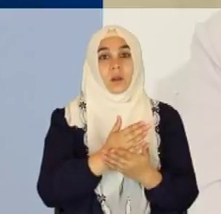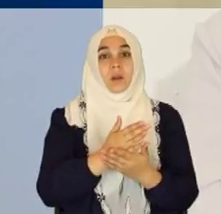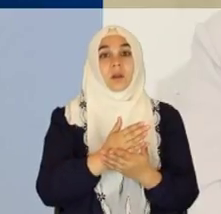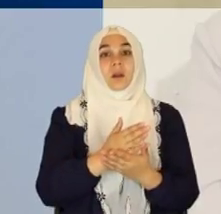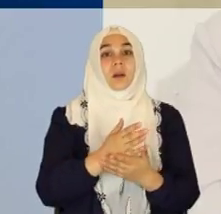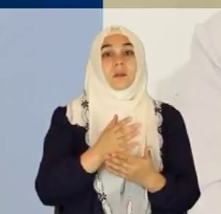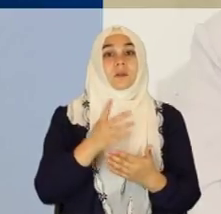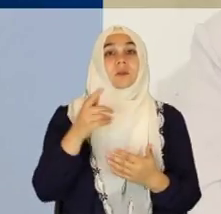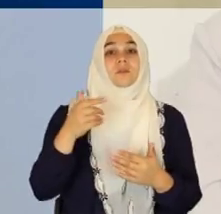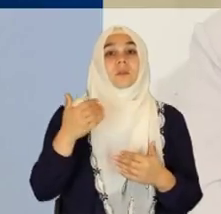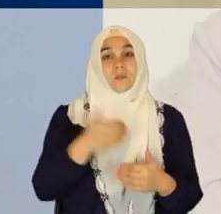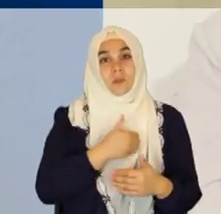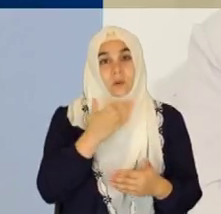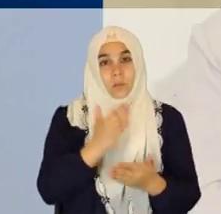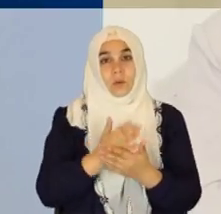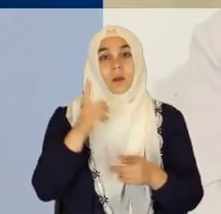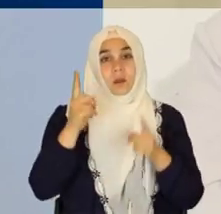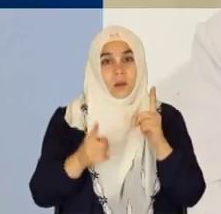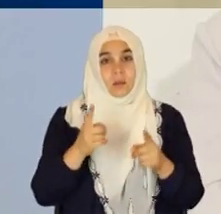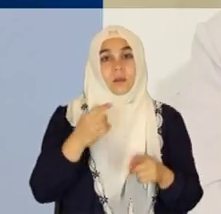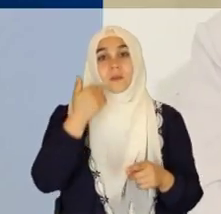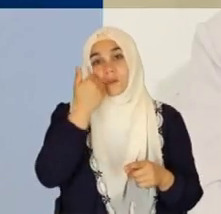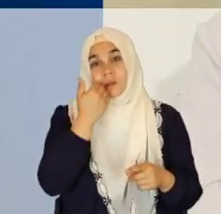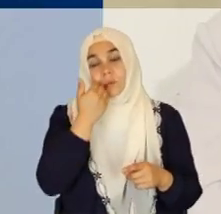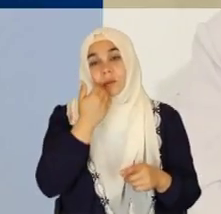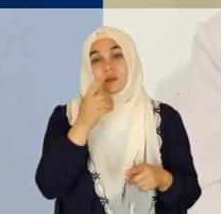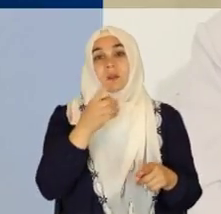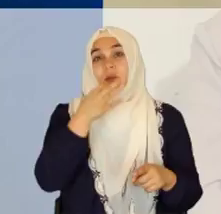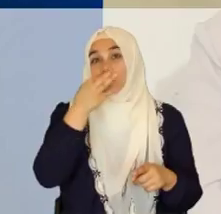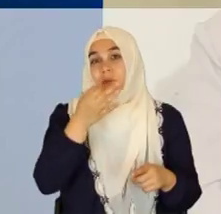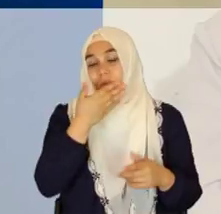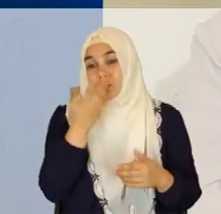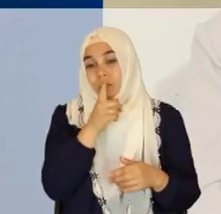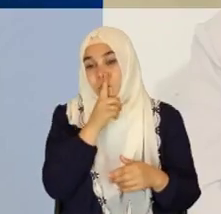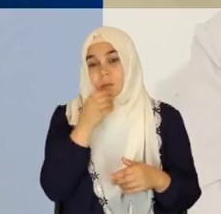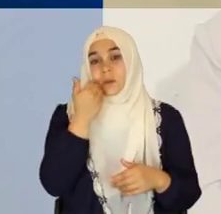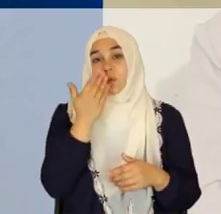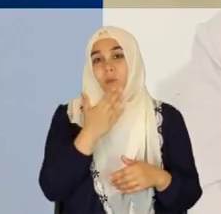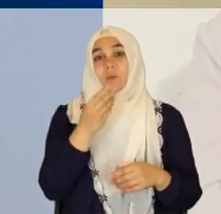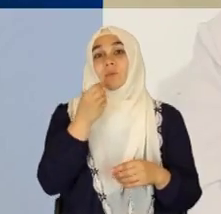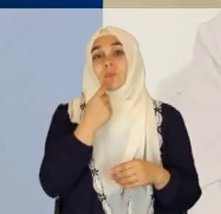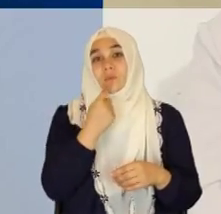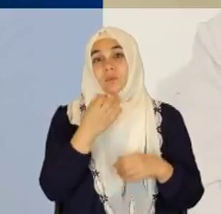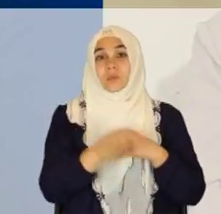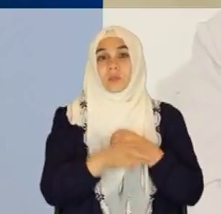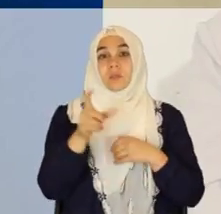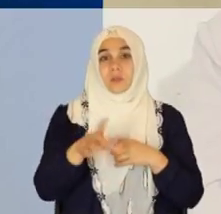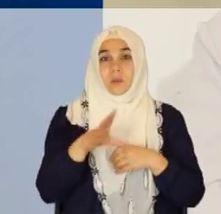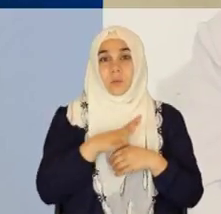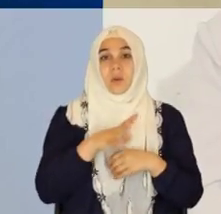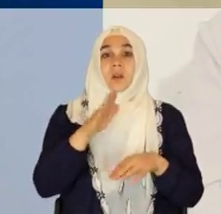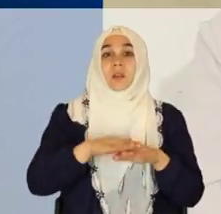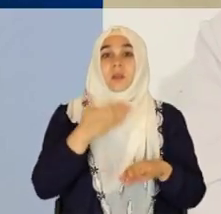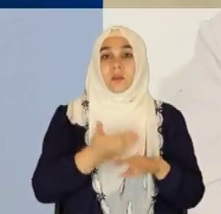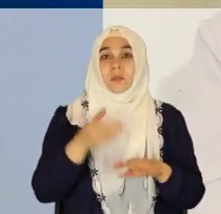desa, haqdorlar bor. Haqiqatan iffat bilan so'ramay yurganlar bor. So'rashni o'ziga uyalayotganlar bor,